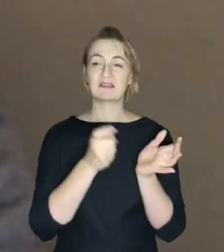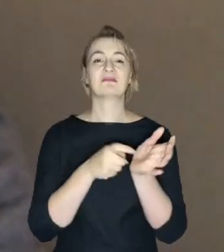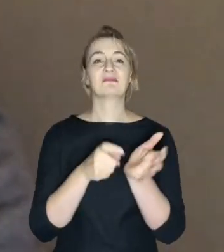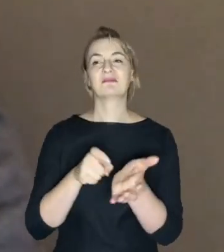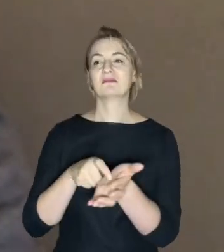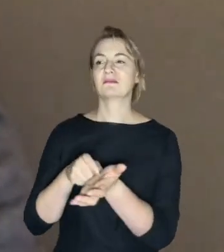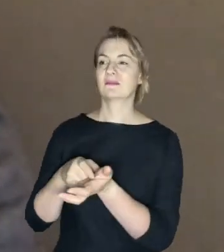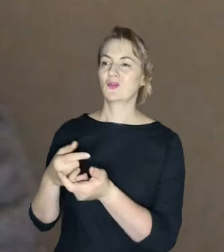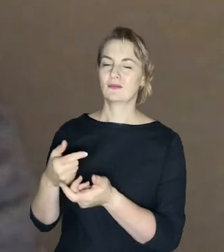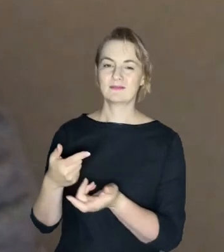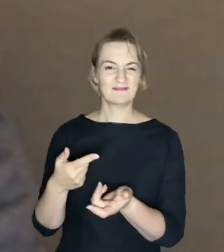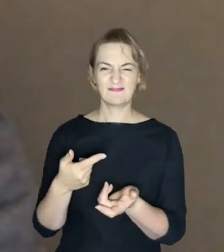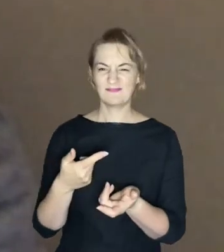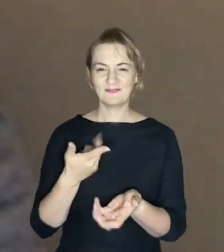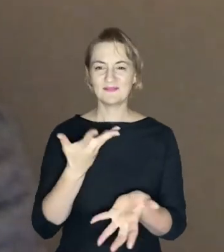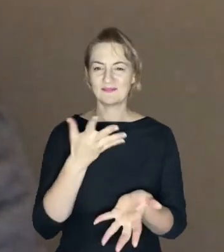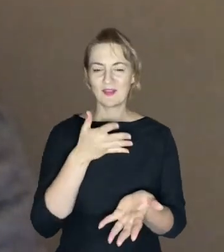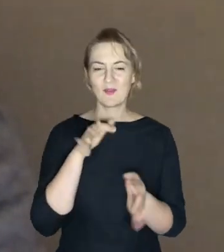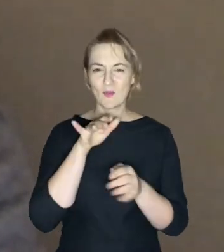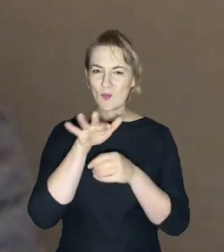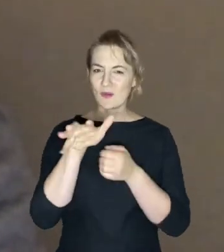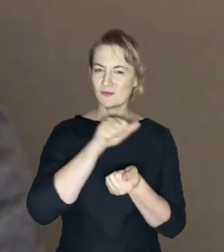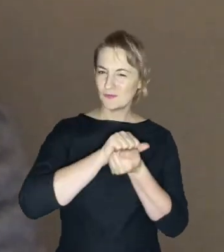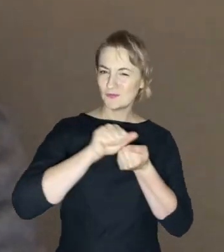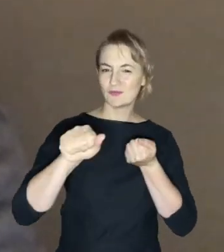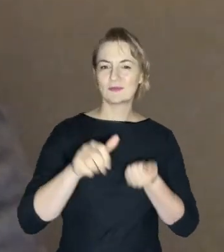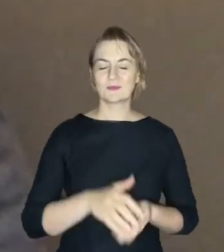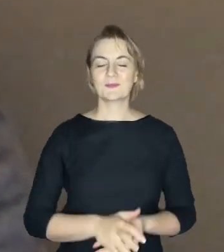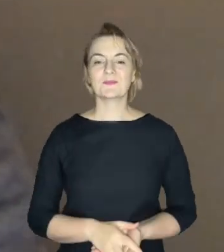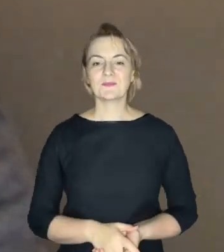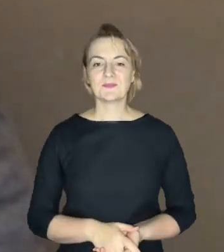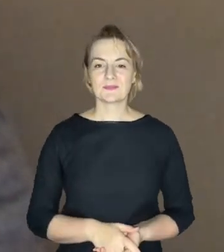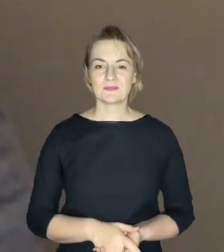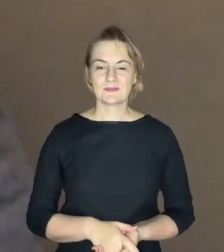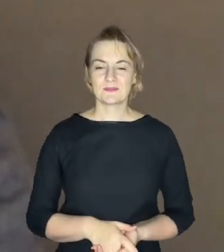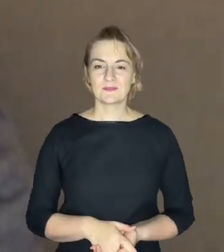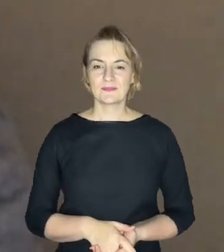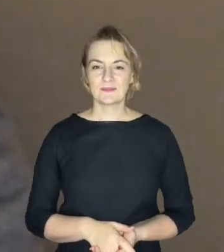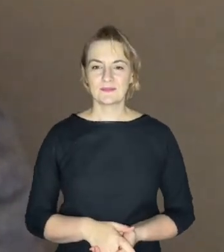autodestrukcyjne. No więc to